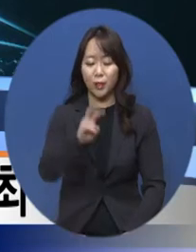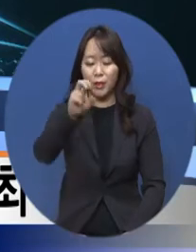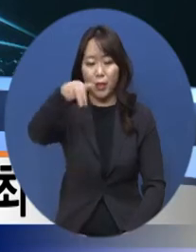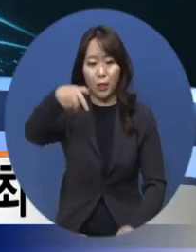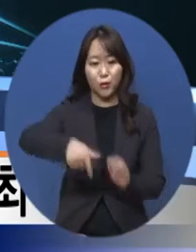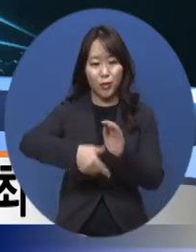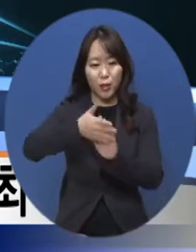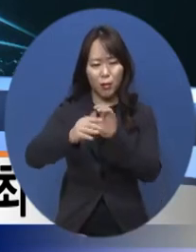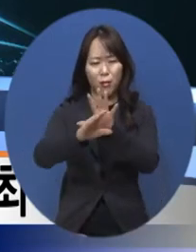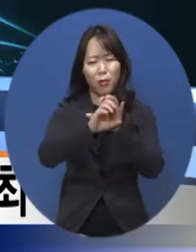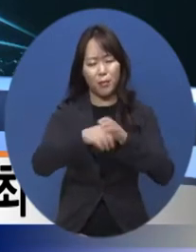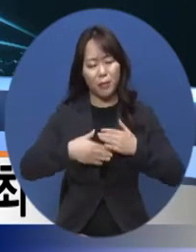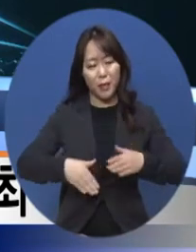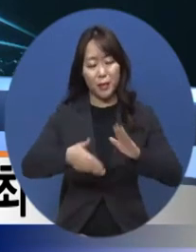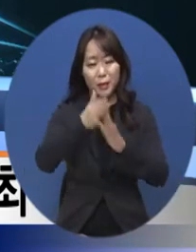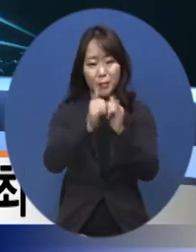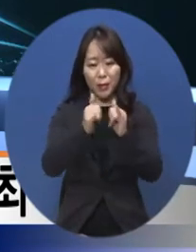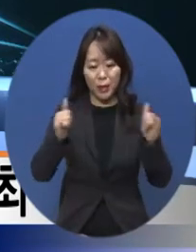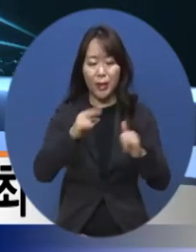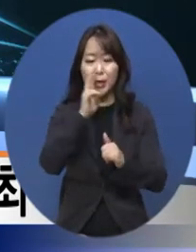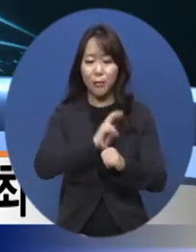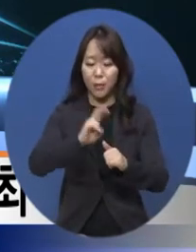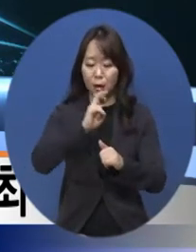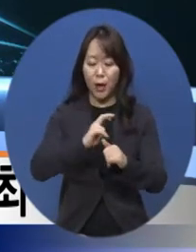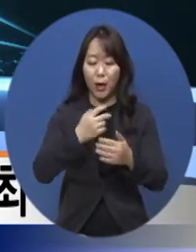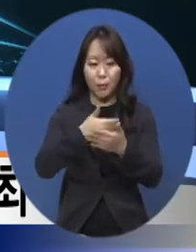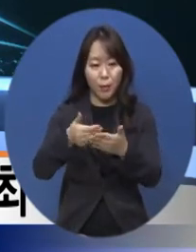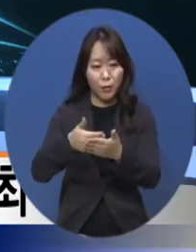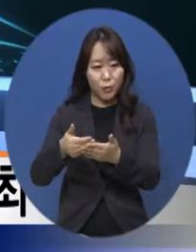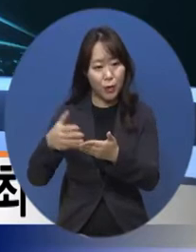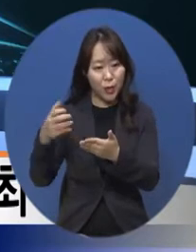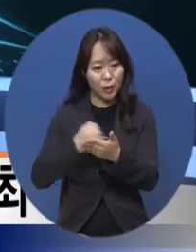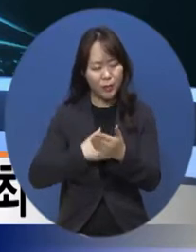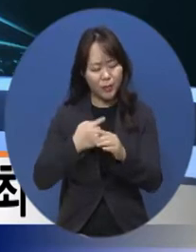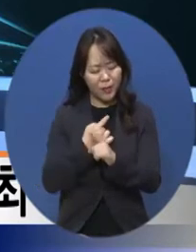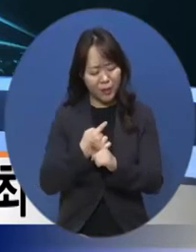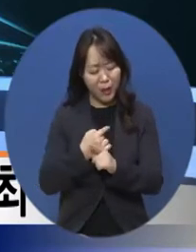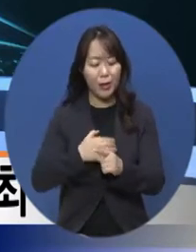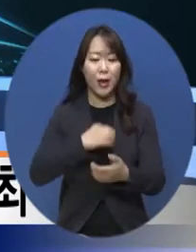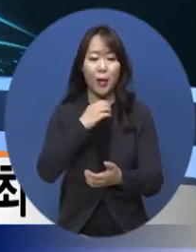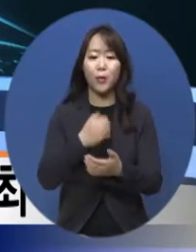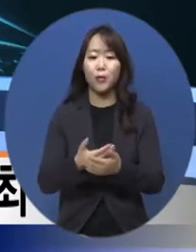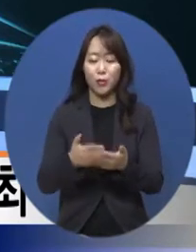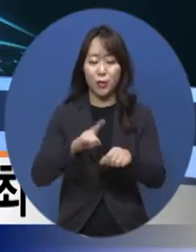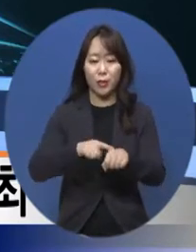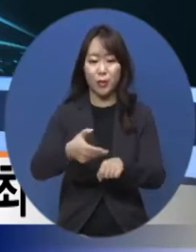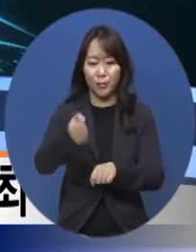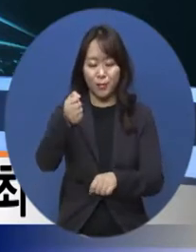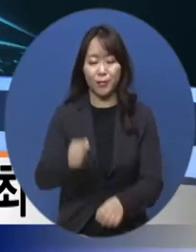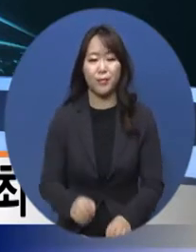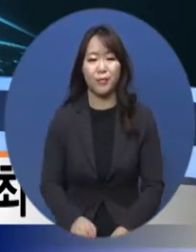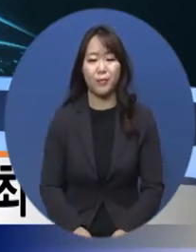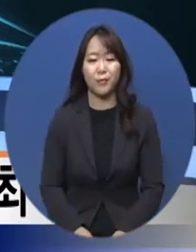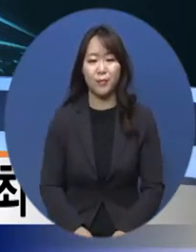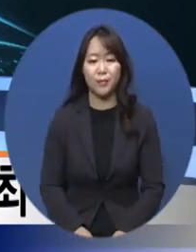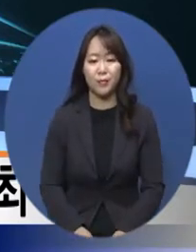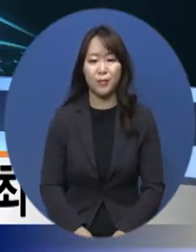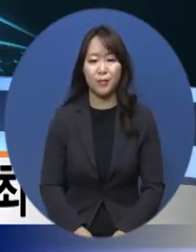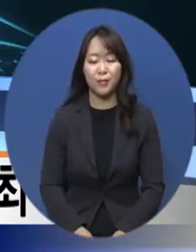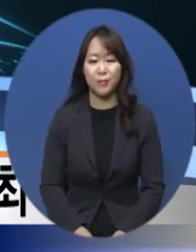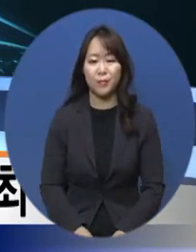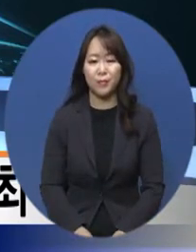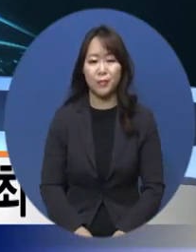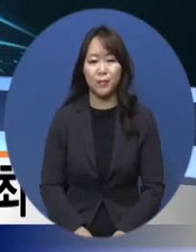양주시가 코로나19로 지친 시민들에게 음악과 미술로 힐링과 감동을 선사하는 시간을 마련했습니다. 그